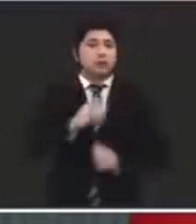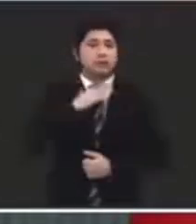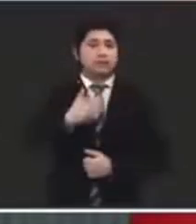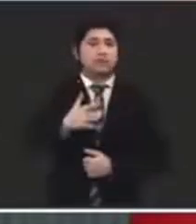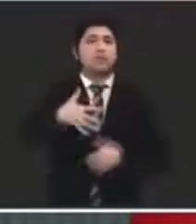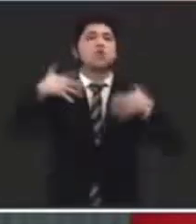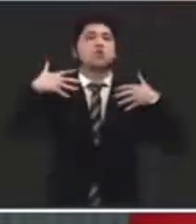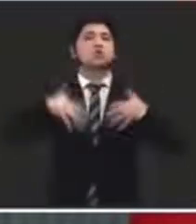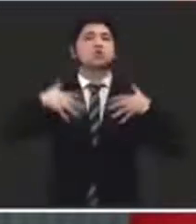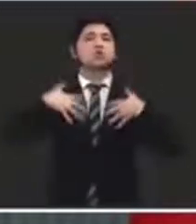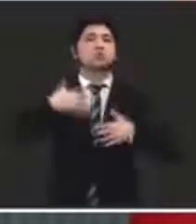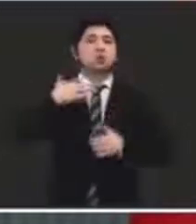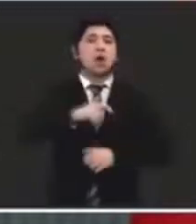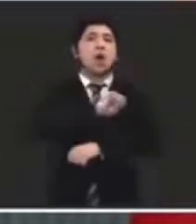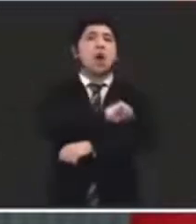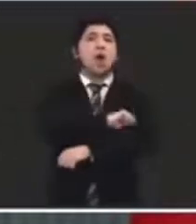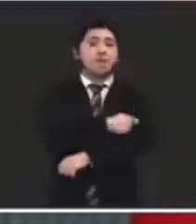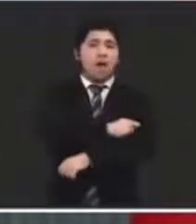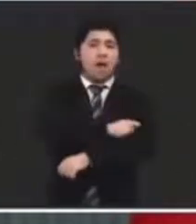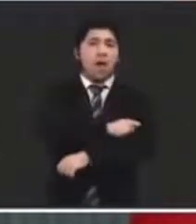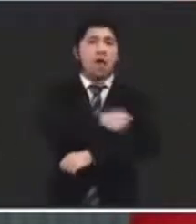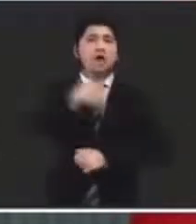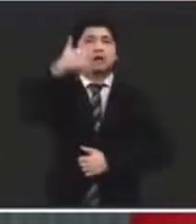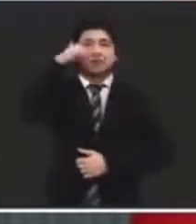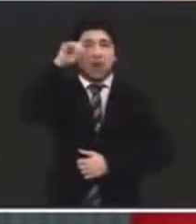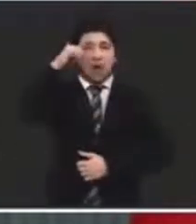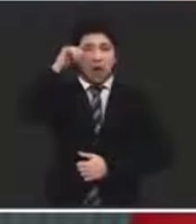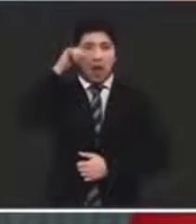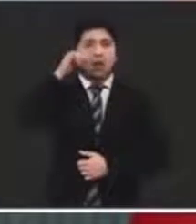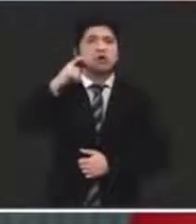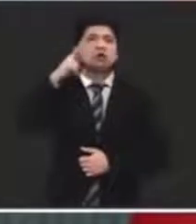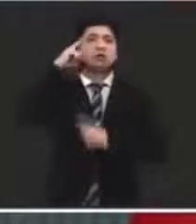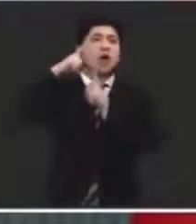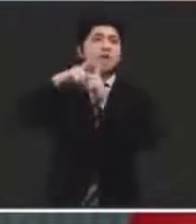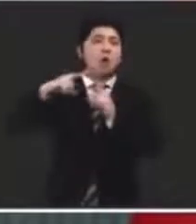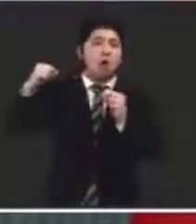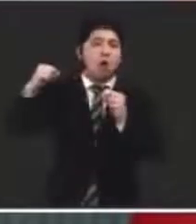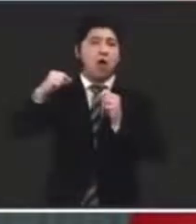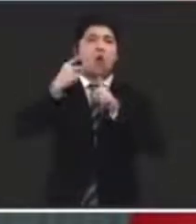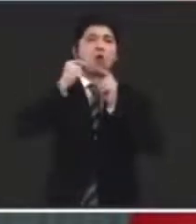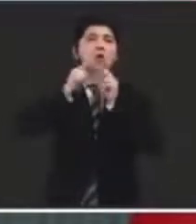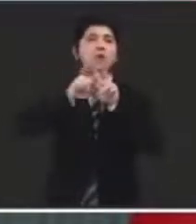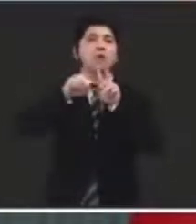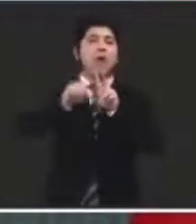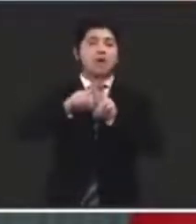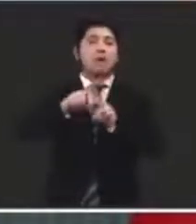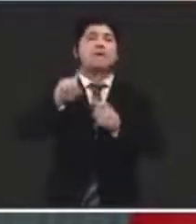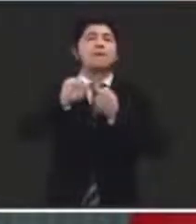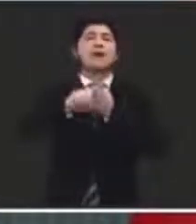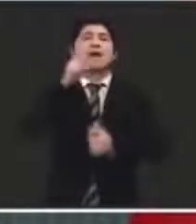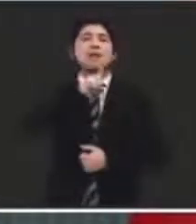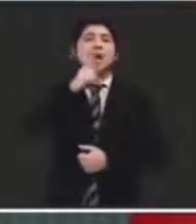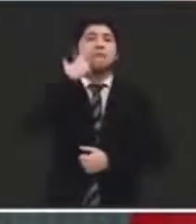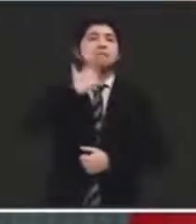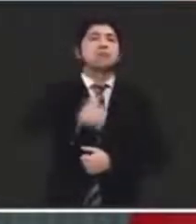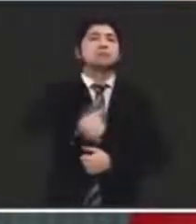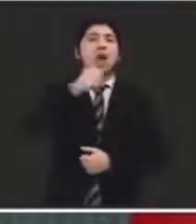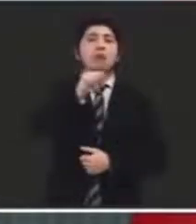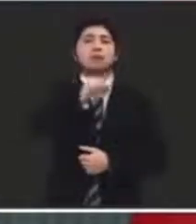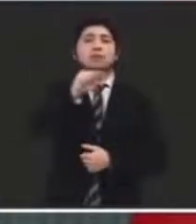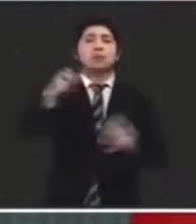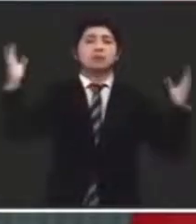Gürcistan Almanya İspanya Japonya Lübnan ve İngiltere başbakanlarını